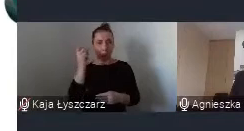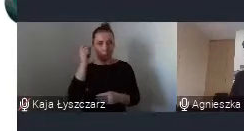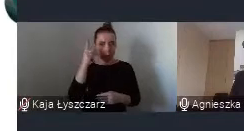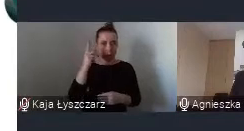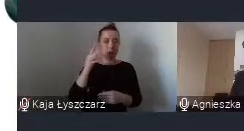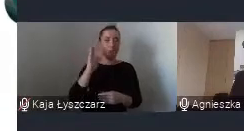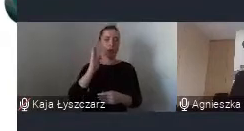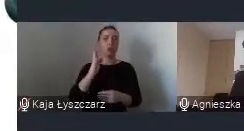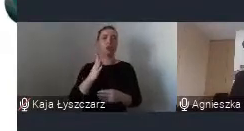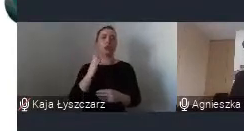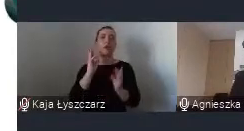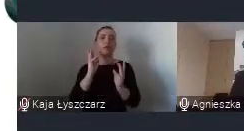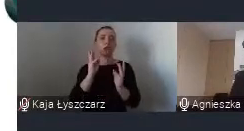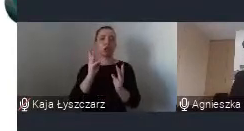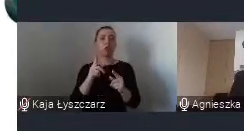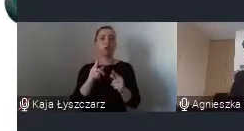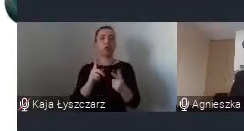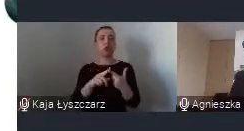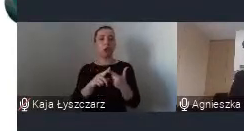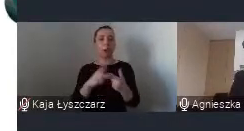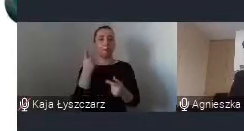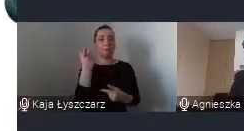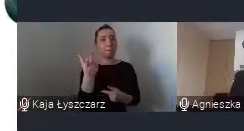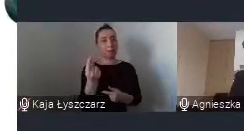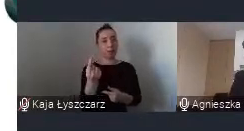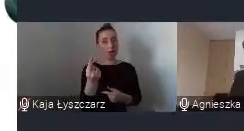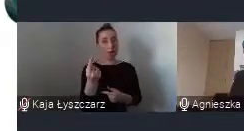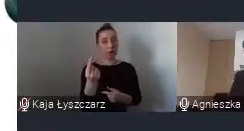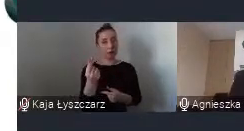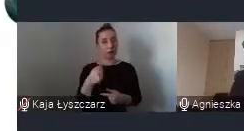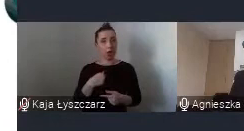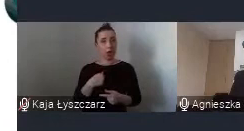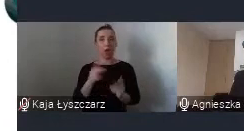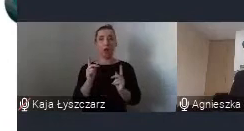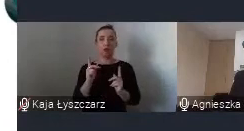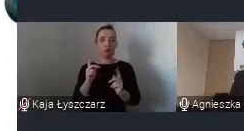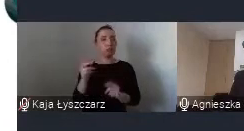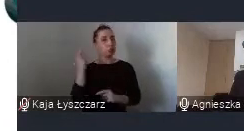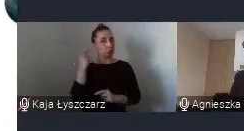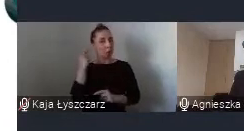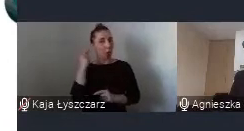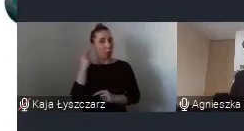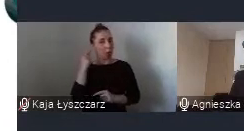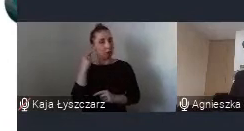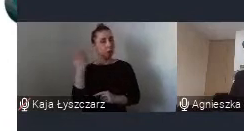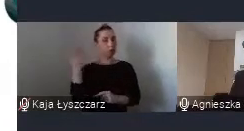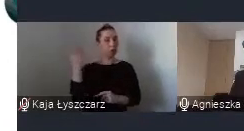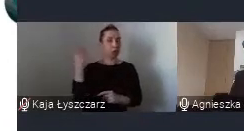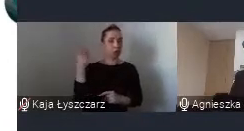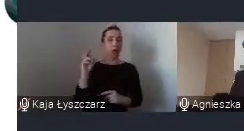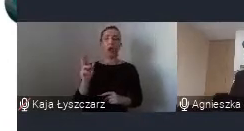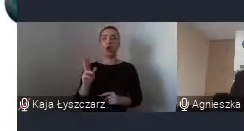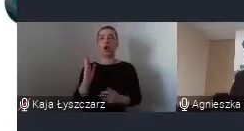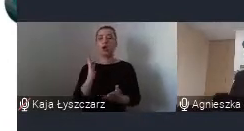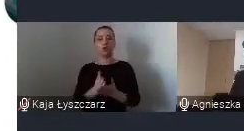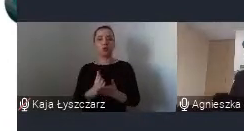w kolejnej inicjatywie, to jest kwestia partnerstw. I tutaj, ponieważ z uwagą słuchałam moich przedmówców, to być może też zauważyli Państwo, że